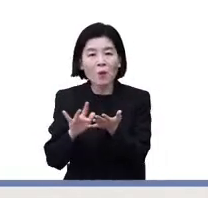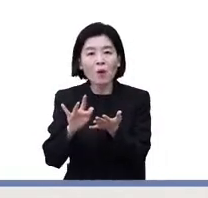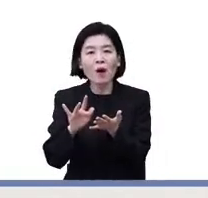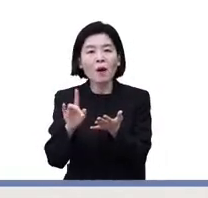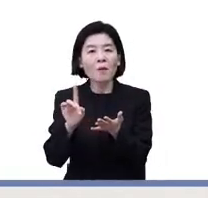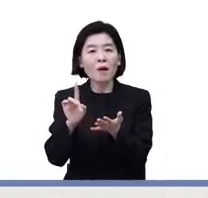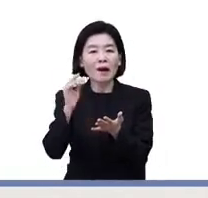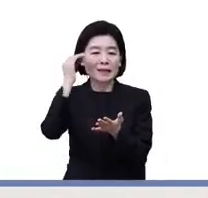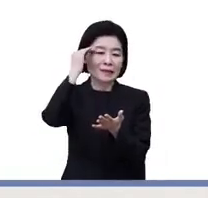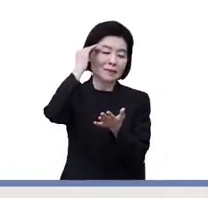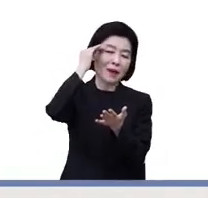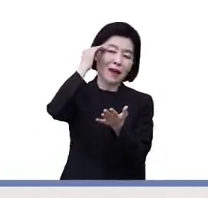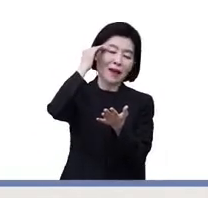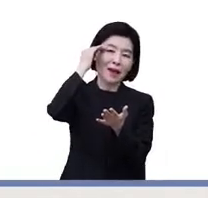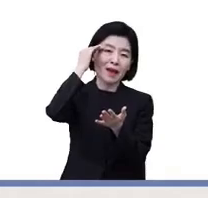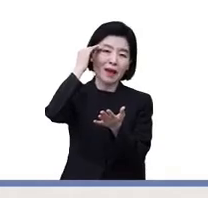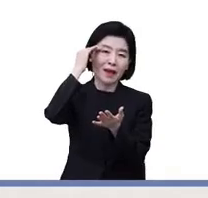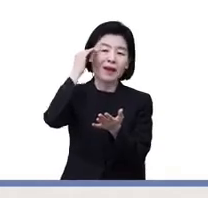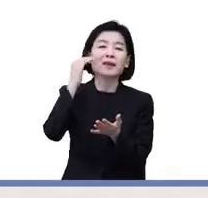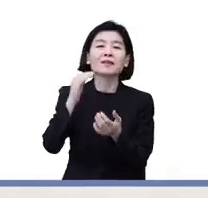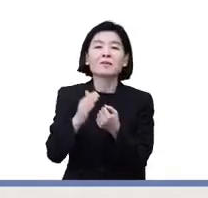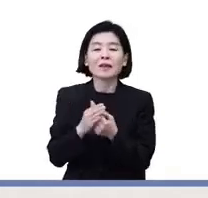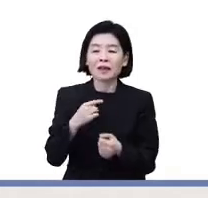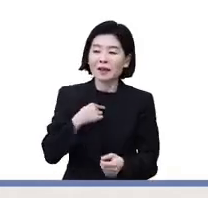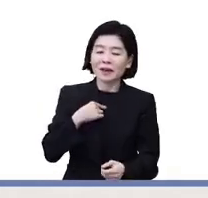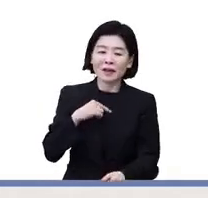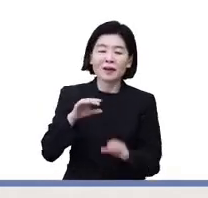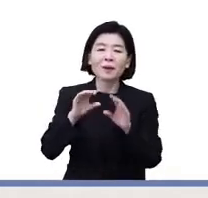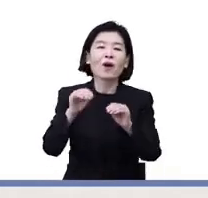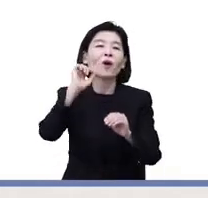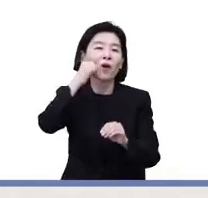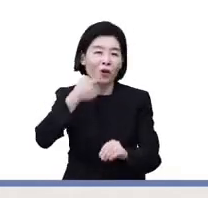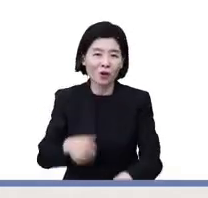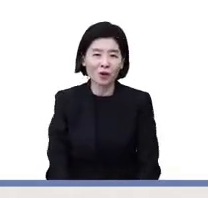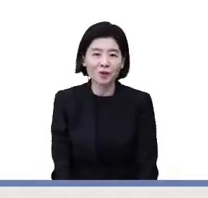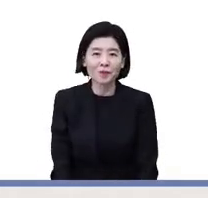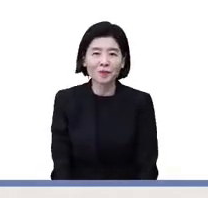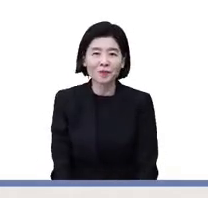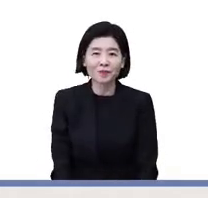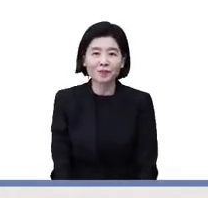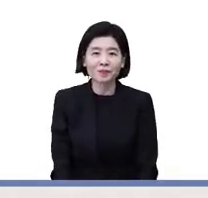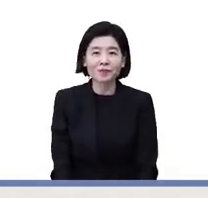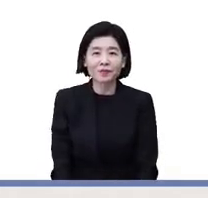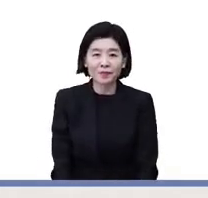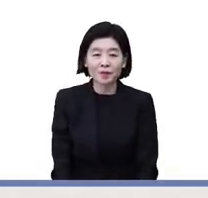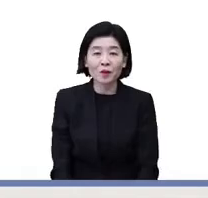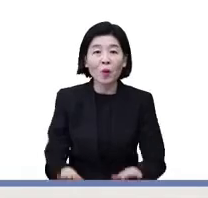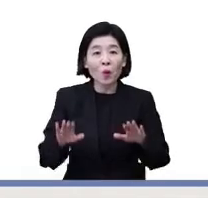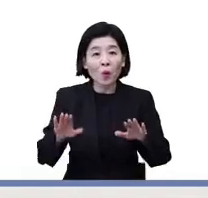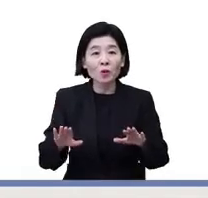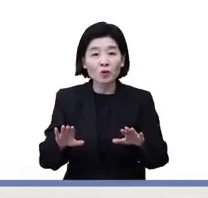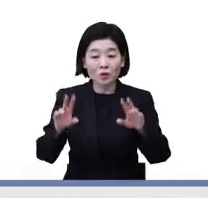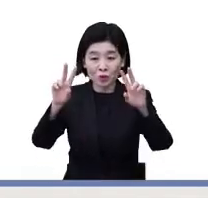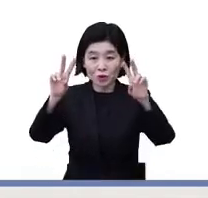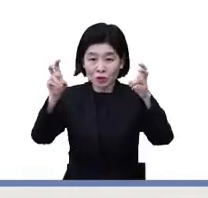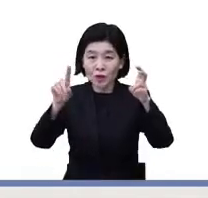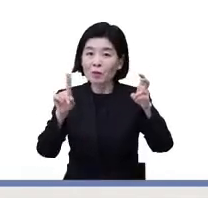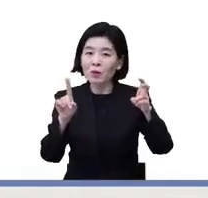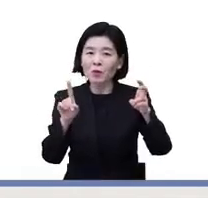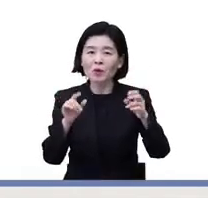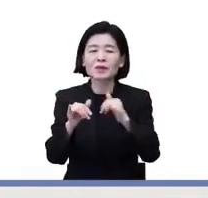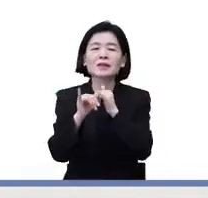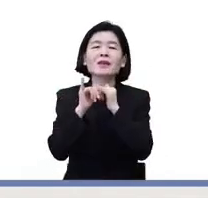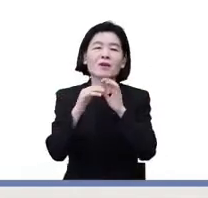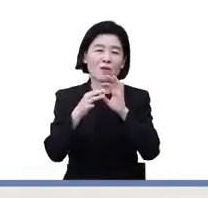내 자율과 평등을 침해하는 거잖아요. 자, 조금 더 살펴보겠습니다. 그런데 오늘의 주제가 자살과 관련이